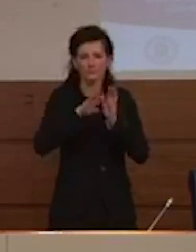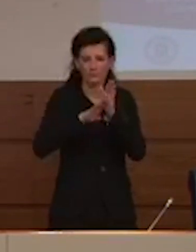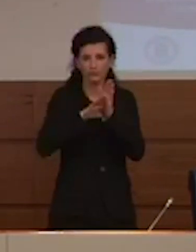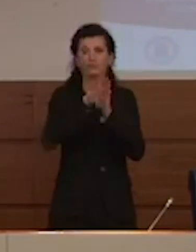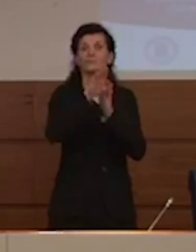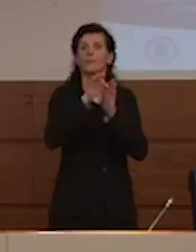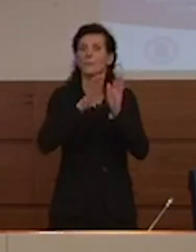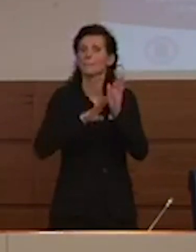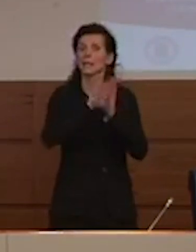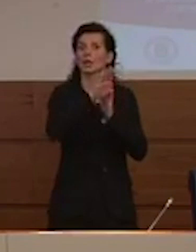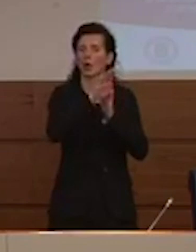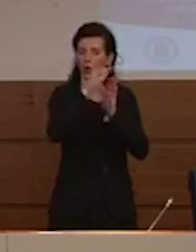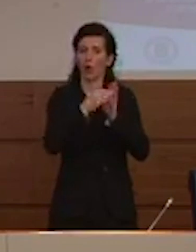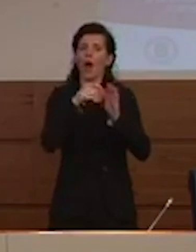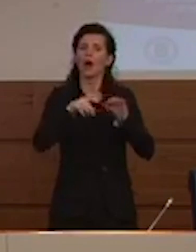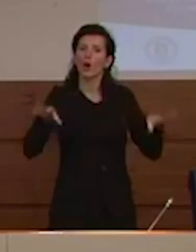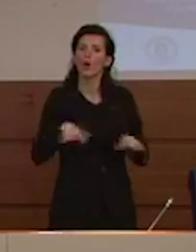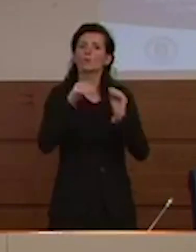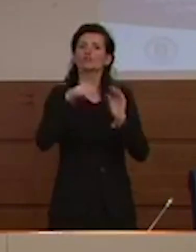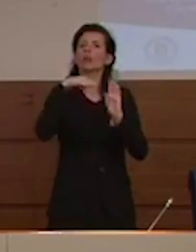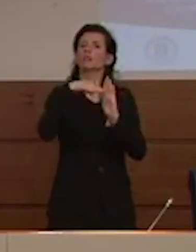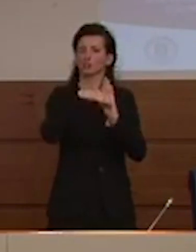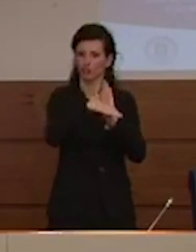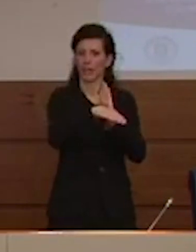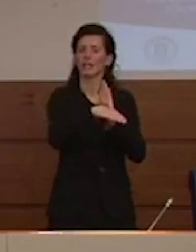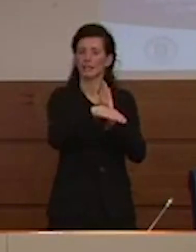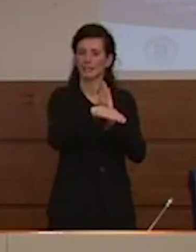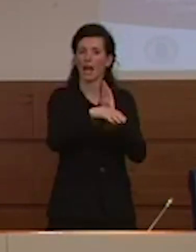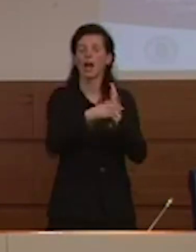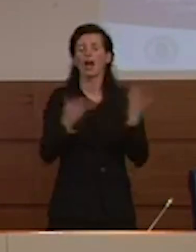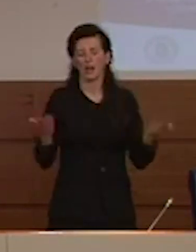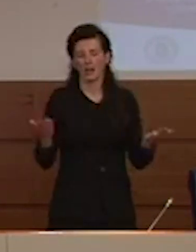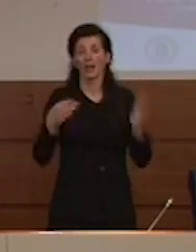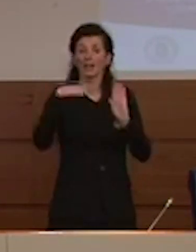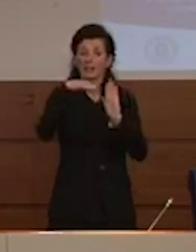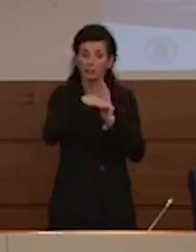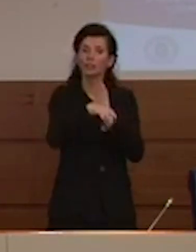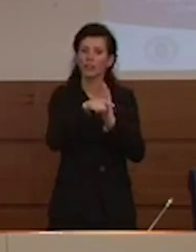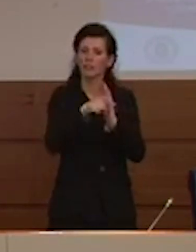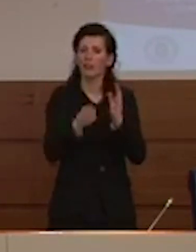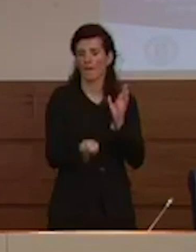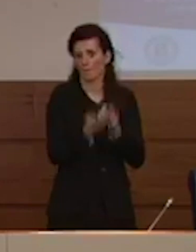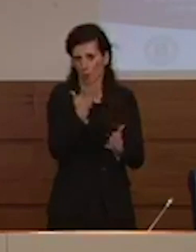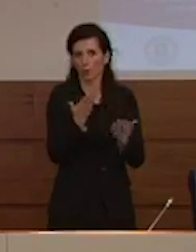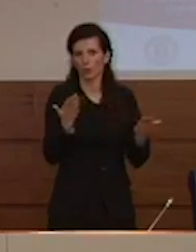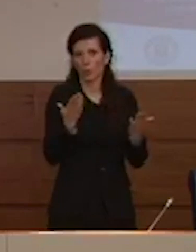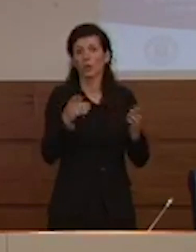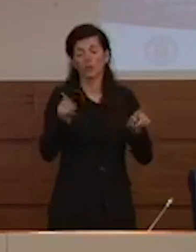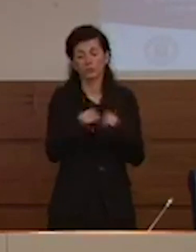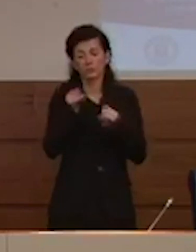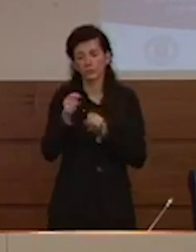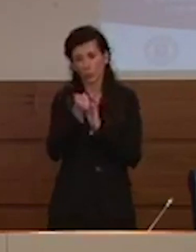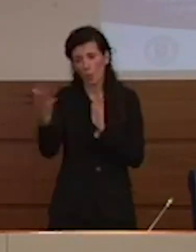iniziato la discesa e fortunatamente ha iniziato la discesa anche il numero dei morti che è